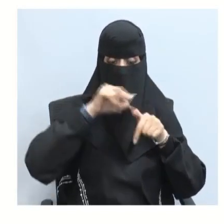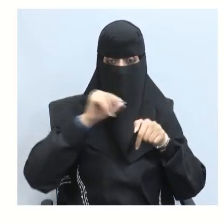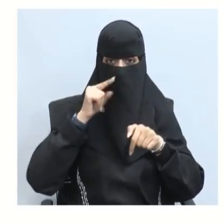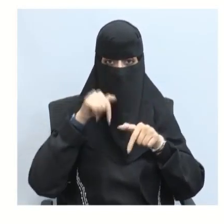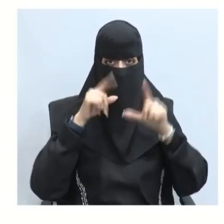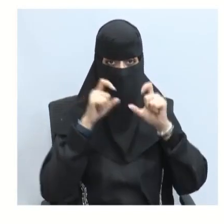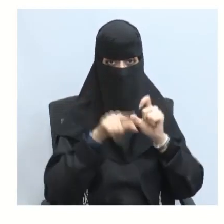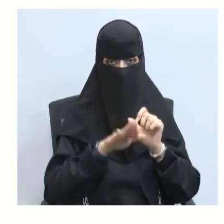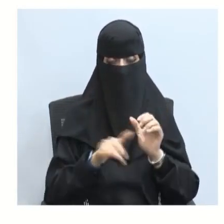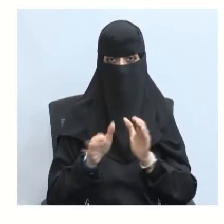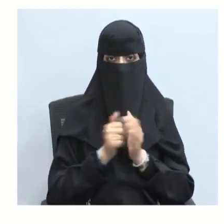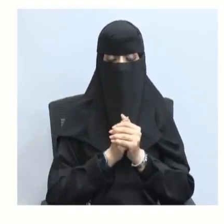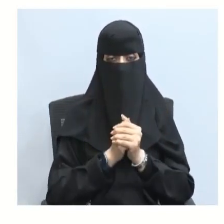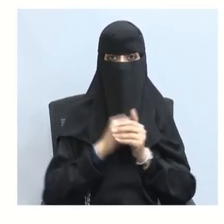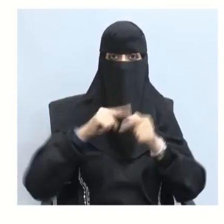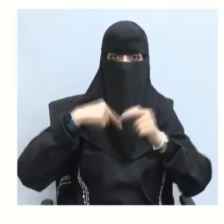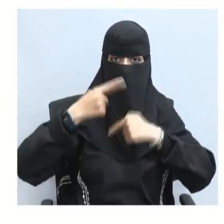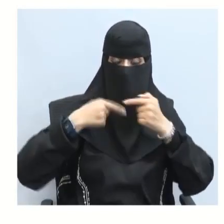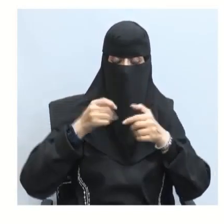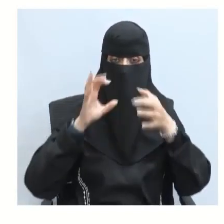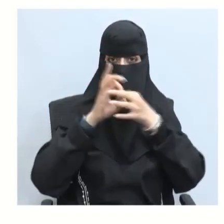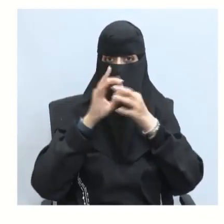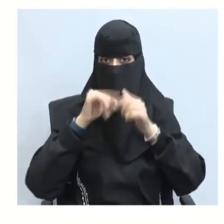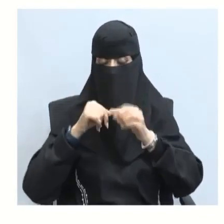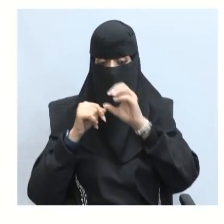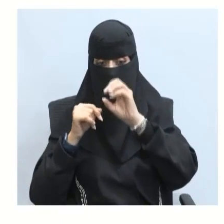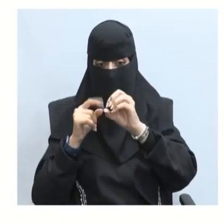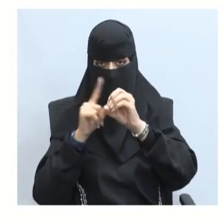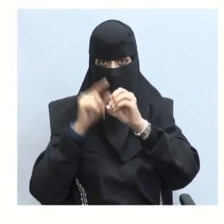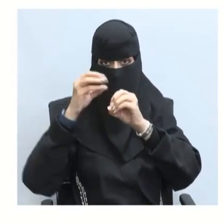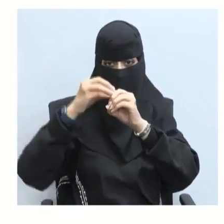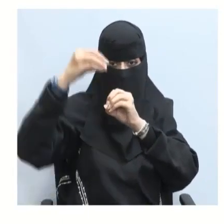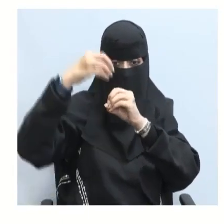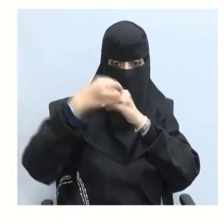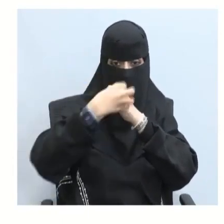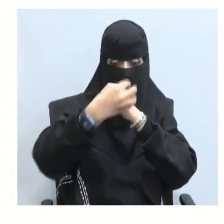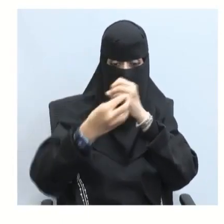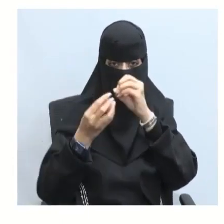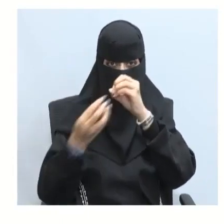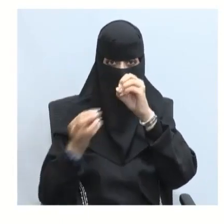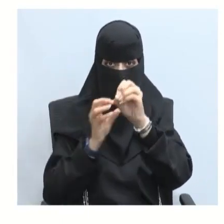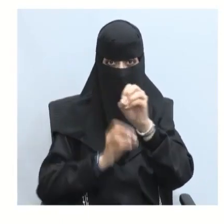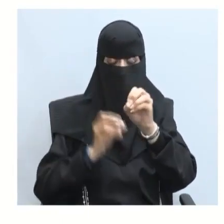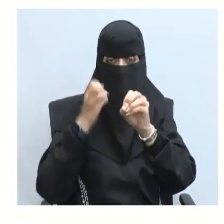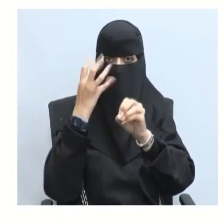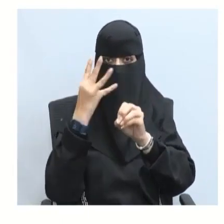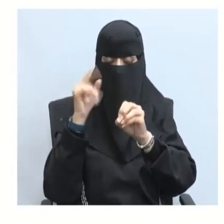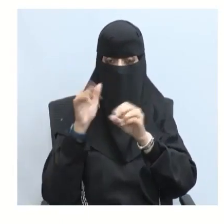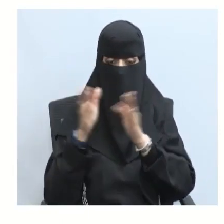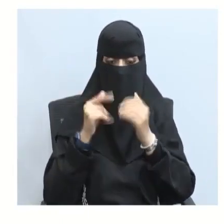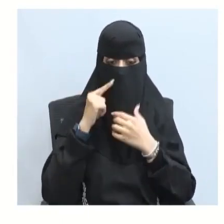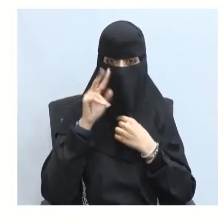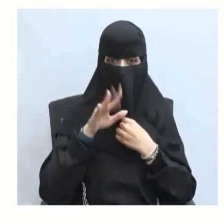خمسه ذرات كربون في كل مره على ان ترتبط كل ذره كربون مع ذرتي كربون كحد اقصى او